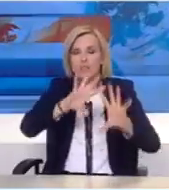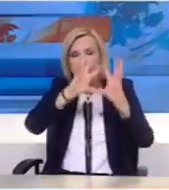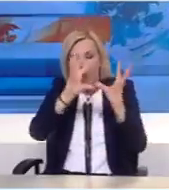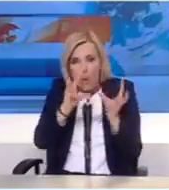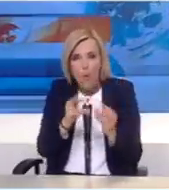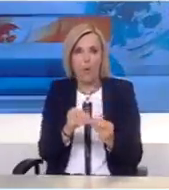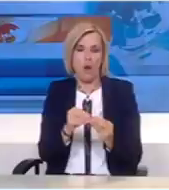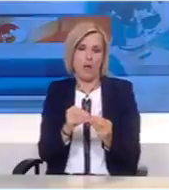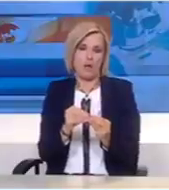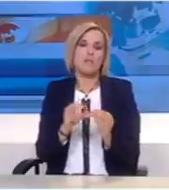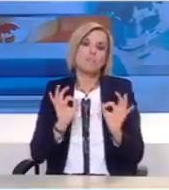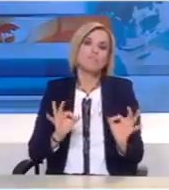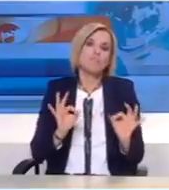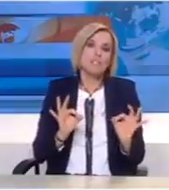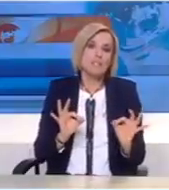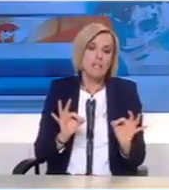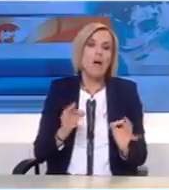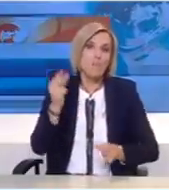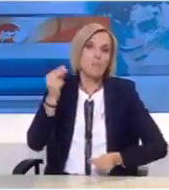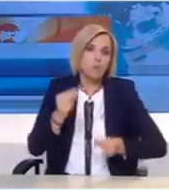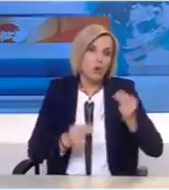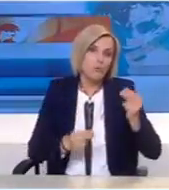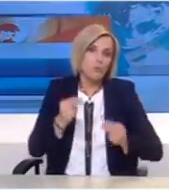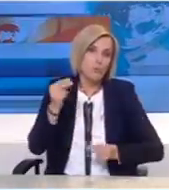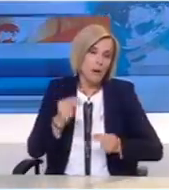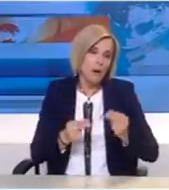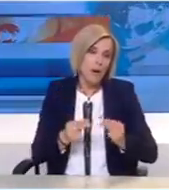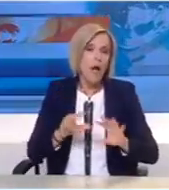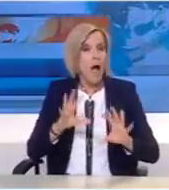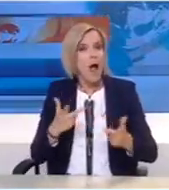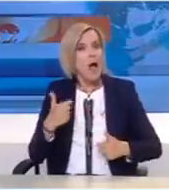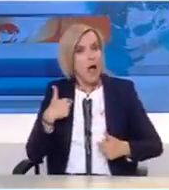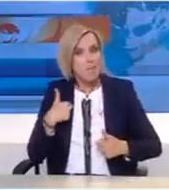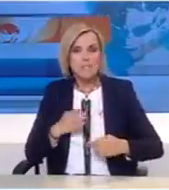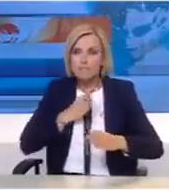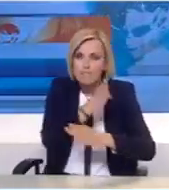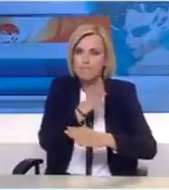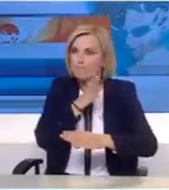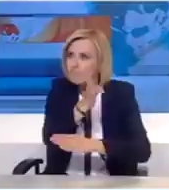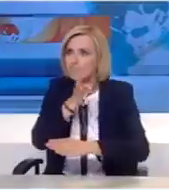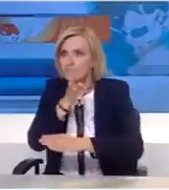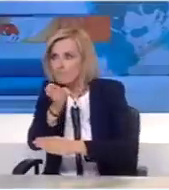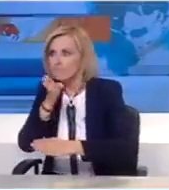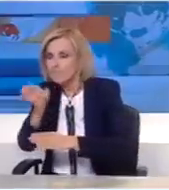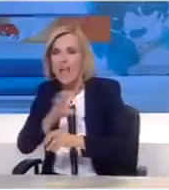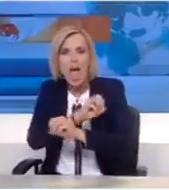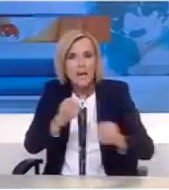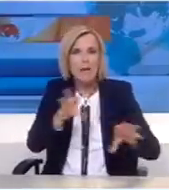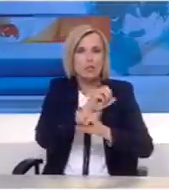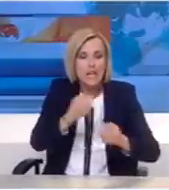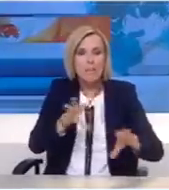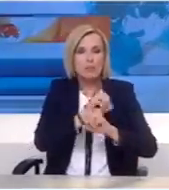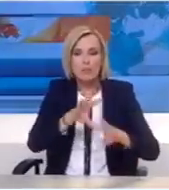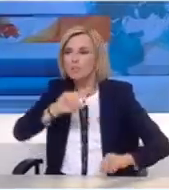προφανώς και αργά ή γρήγορα θα δημιουργούσαν μεγάλα μικρά προβλήματα, όμως ήμασταν εκεί από την πρώτη στιγμή. Σε